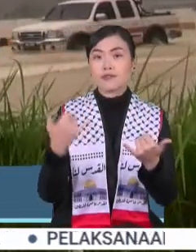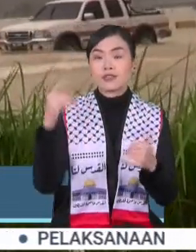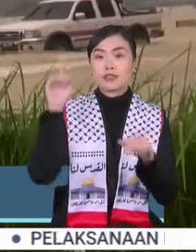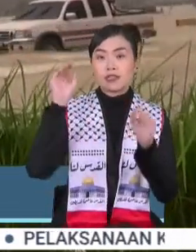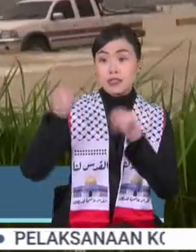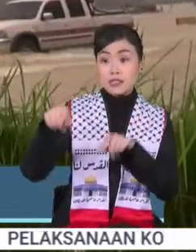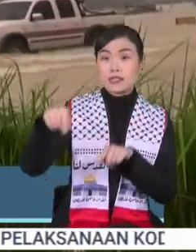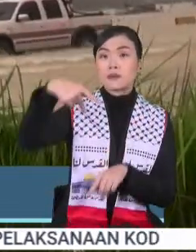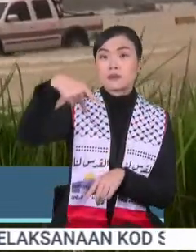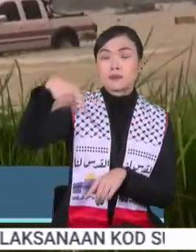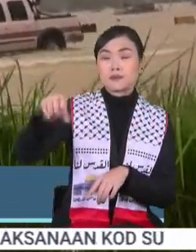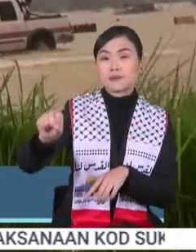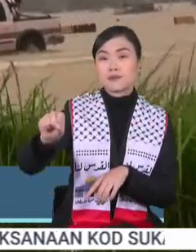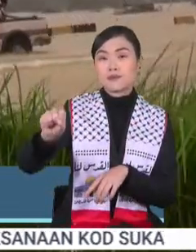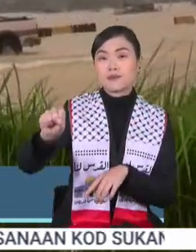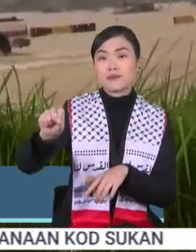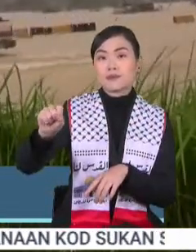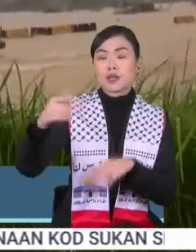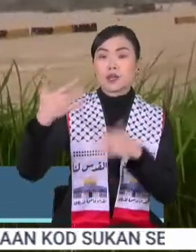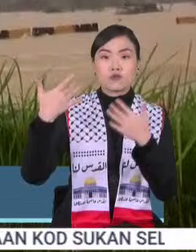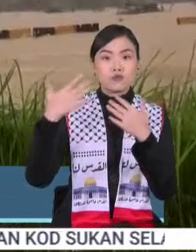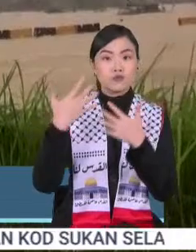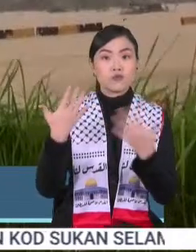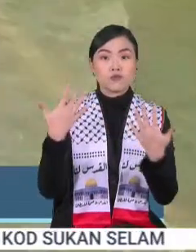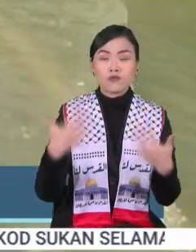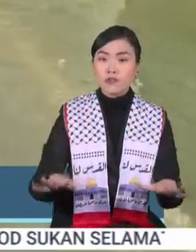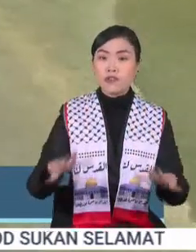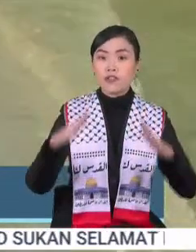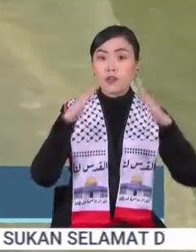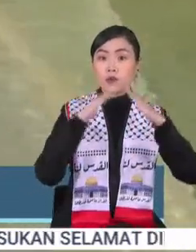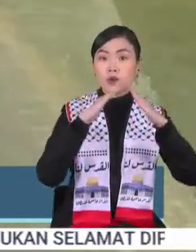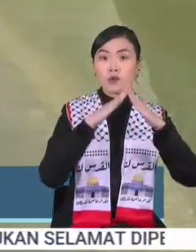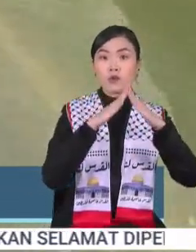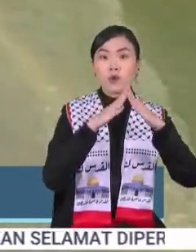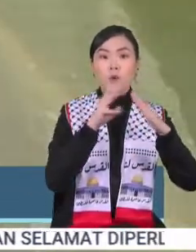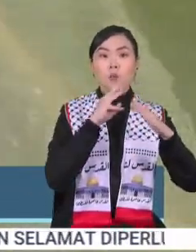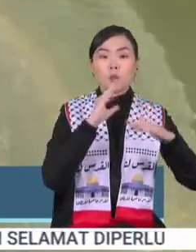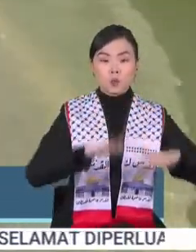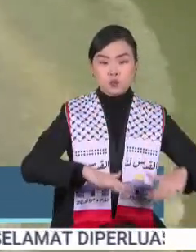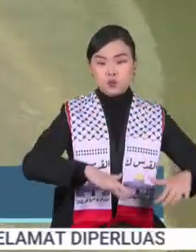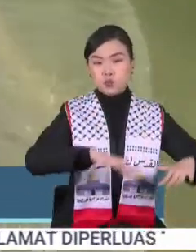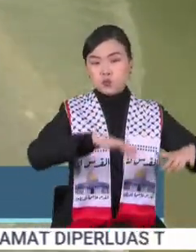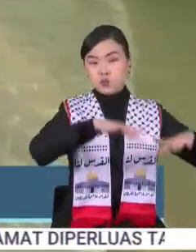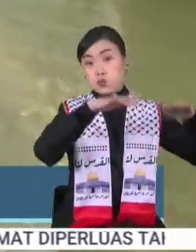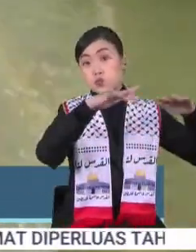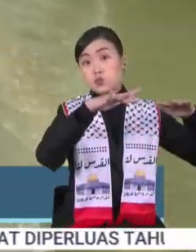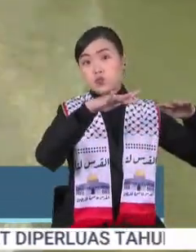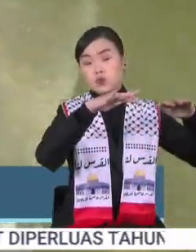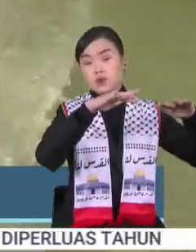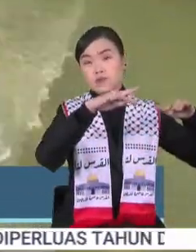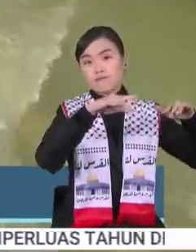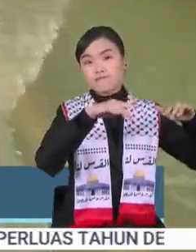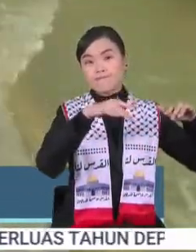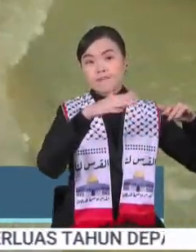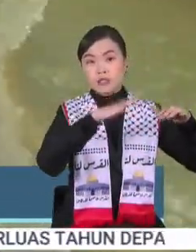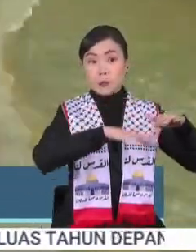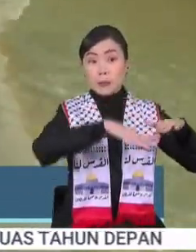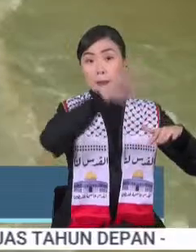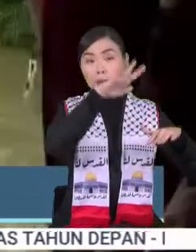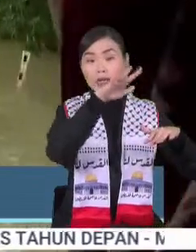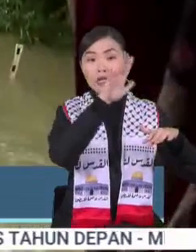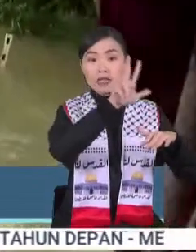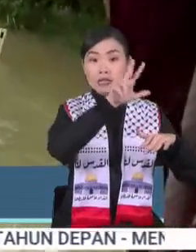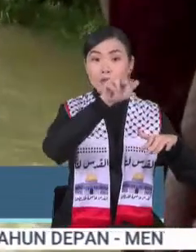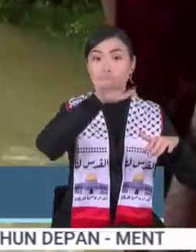PPS berkenaan selepas rumah mereka ditenggelami air sehingga melebihi